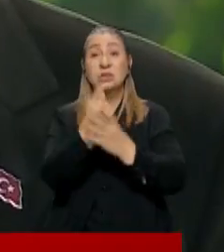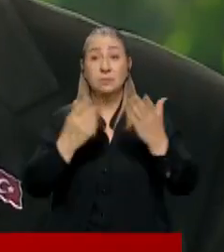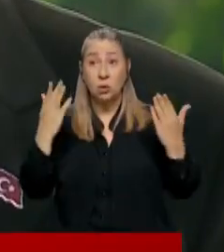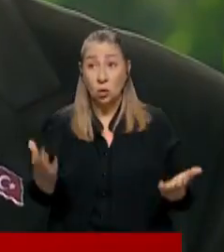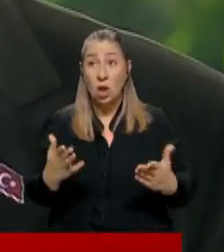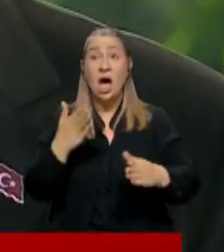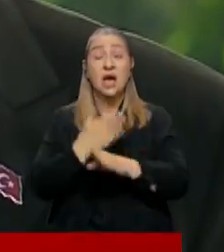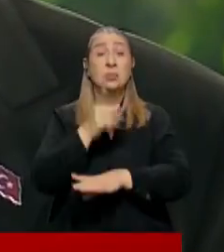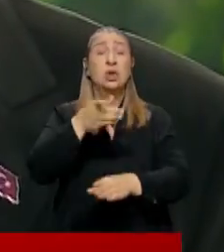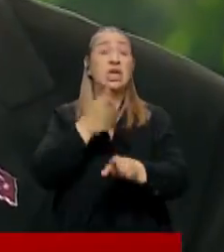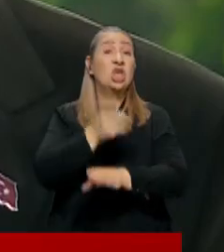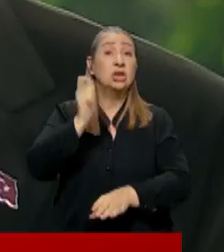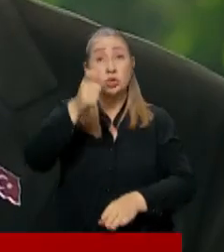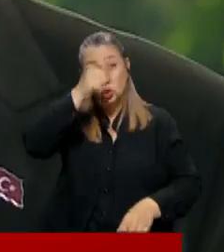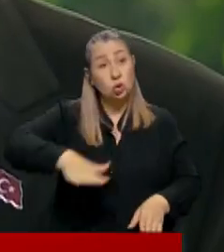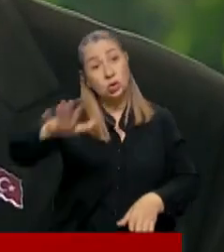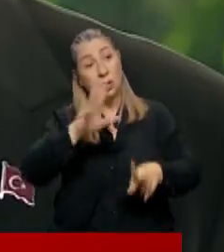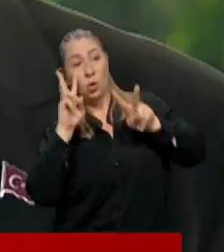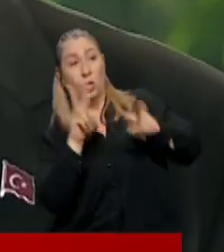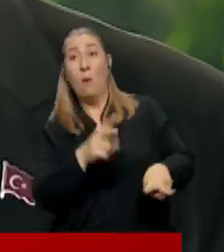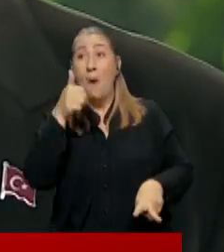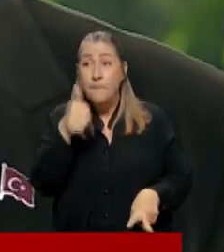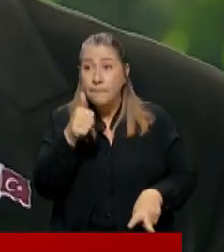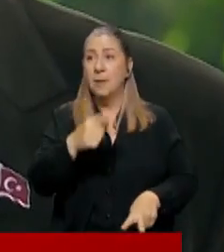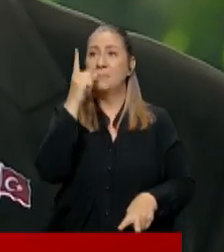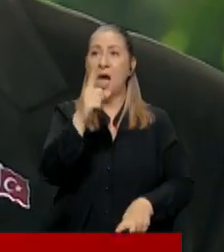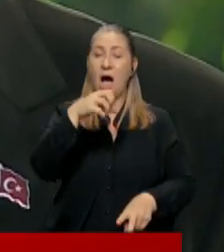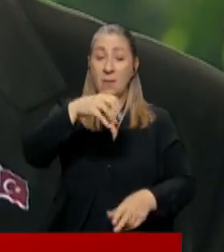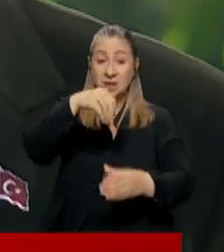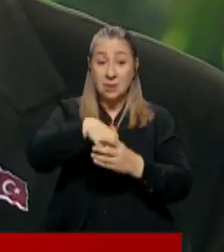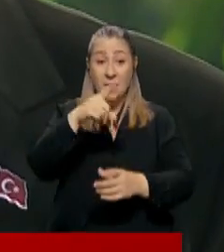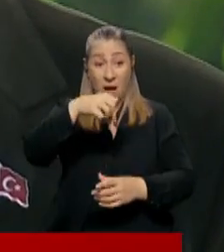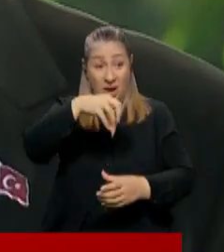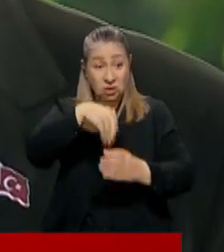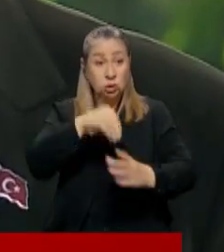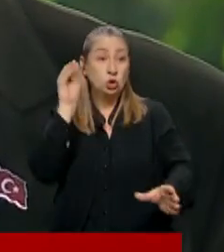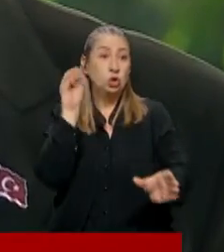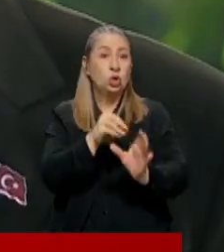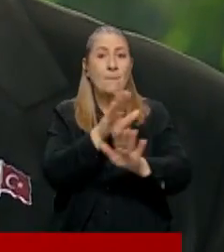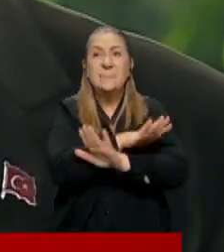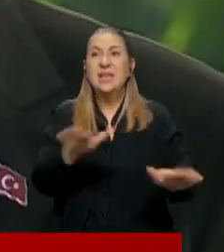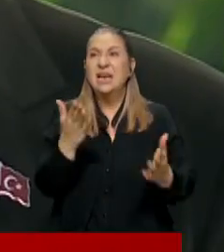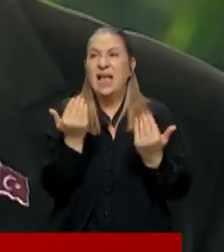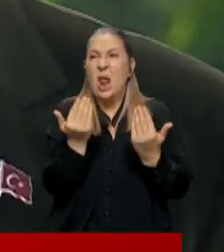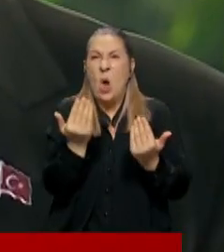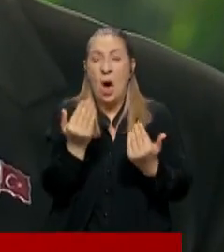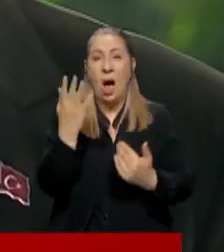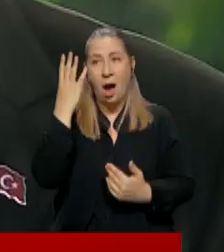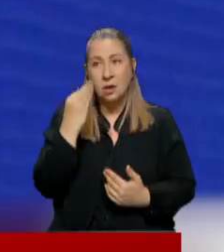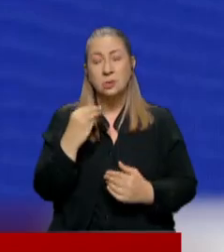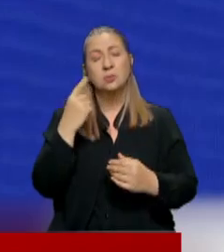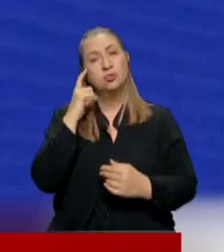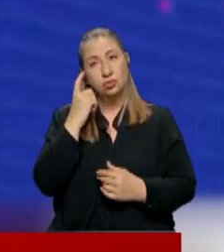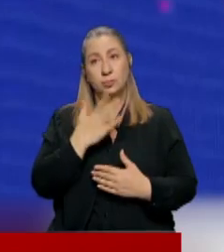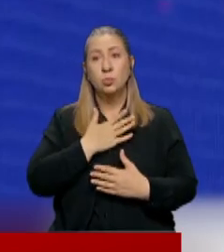olduğunu, aslında bu gerçeği bütün Türkiye'nin gördüğünü, bir kişinin AK Parti gibi bir partiyi sonlandırdığını, bitirdiğini anladığım ve